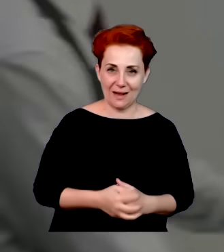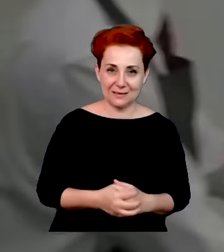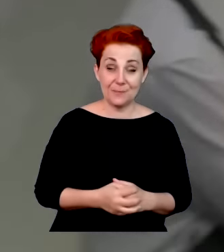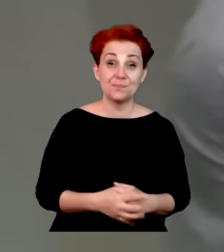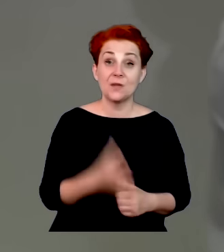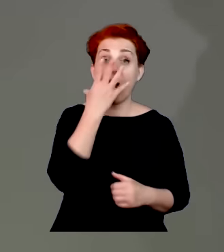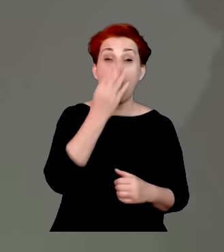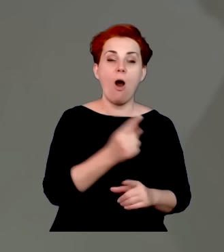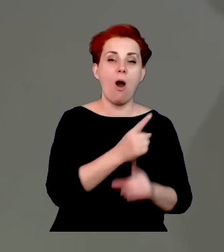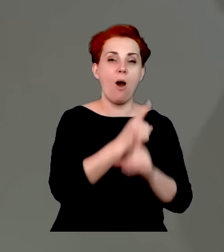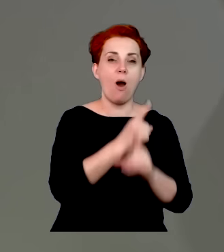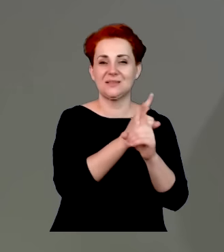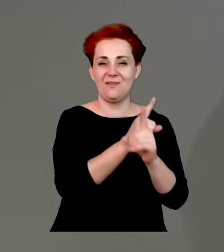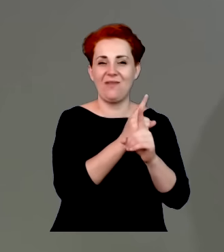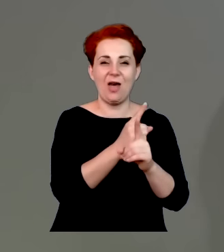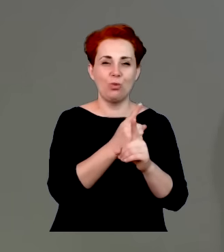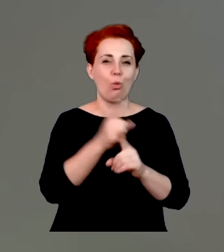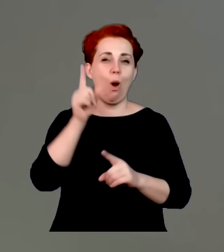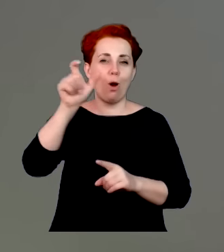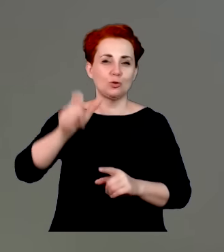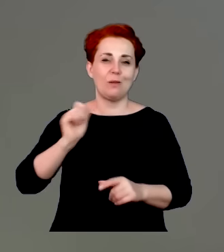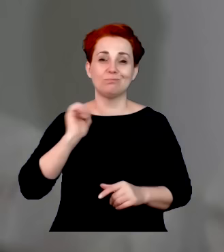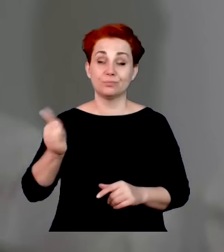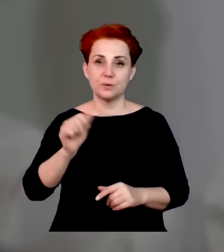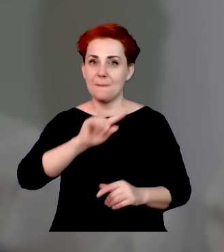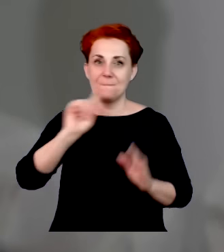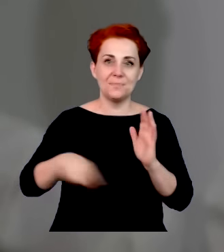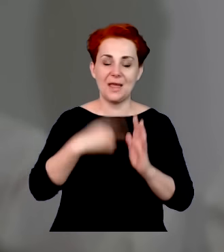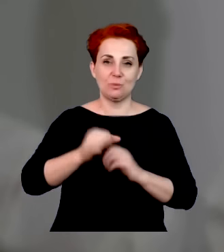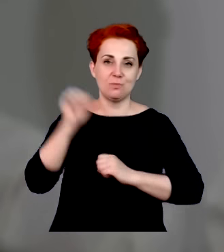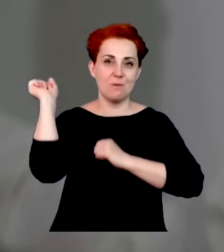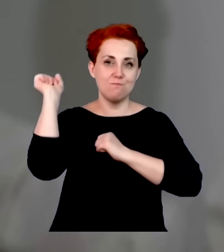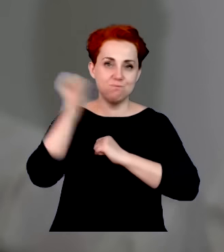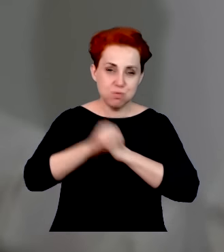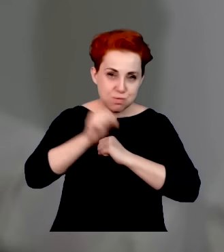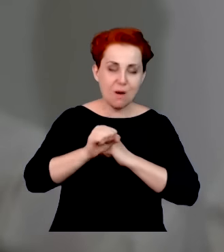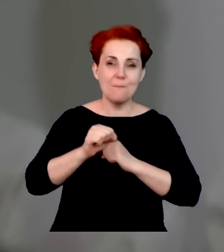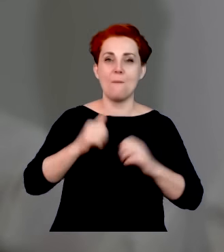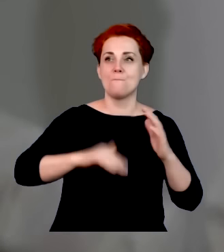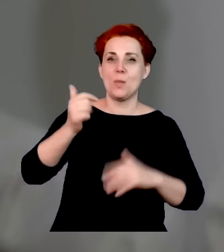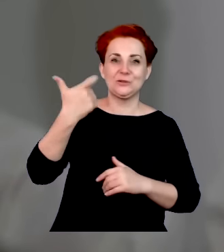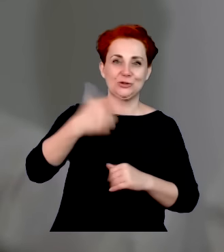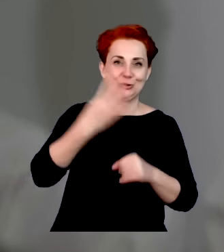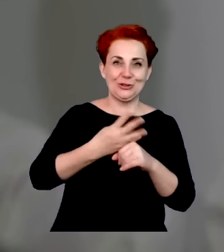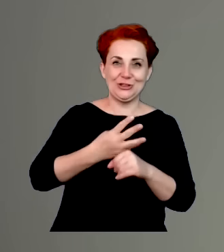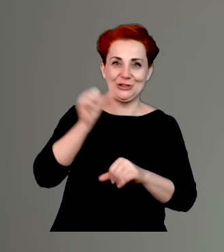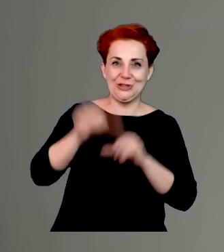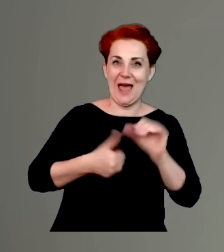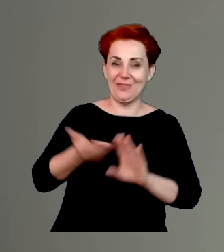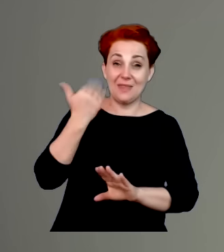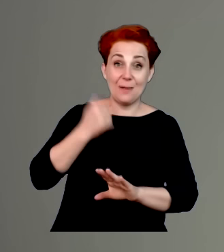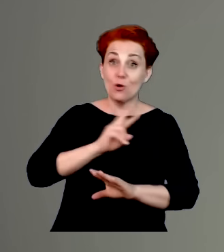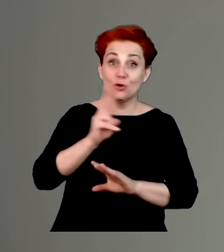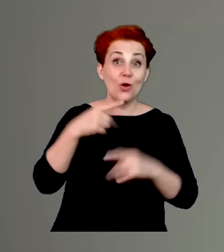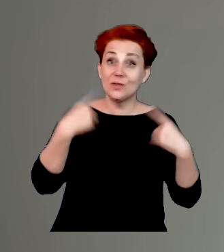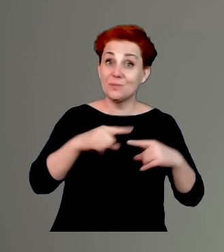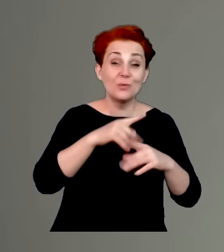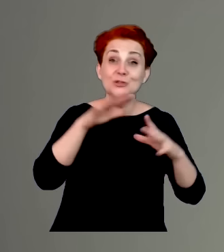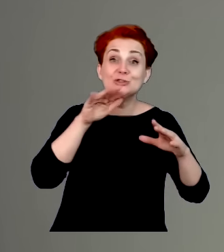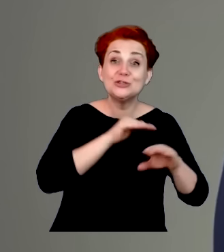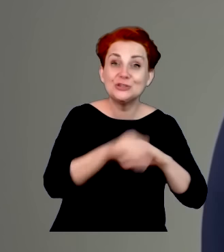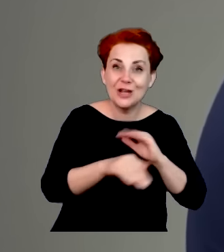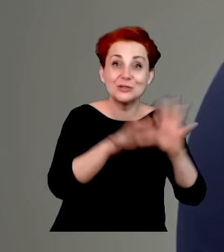domu aukcyjnego Christie's, trafi pod młotek po raz pierwszy od około 140 lat. Kto nie miał na tyle szczęścia, by znaleźć malunek czekając na autobus,